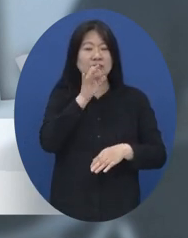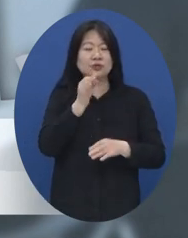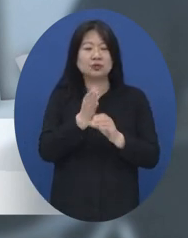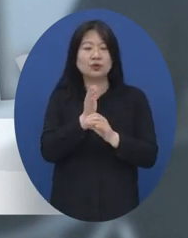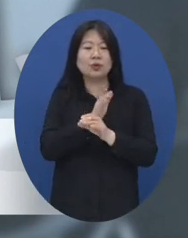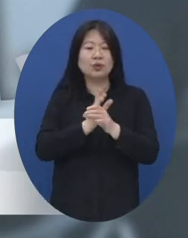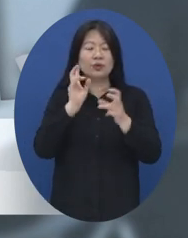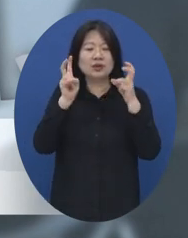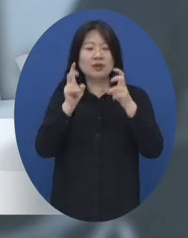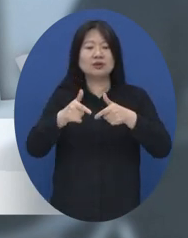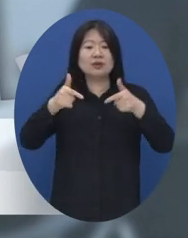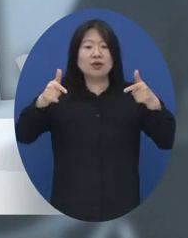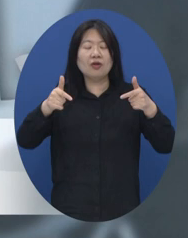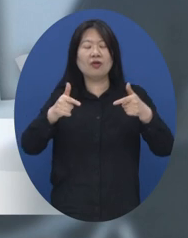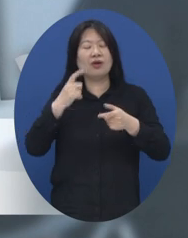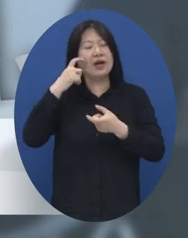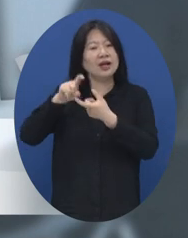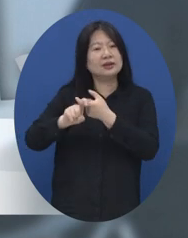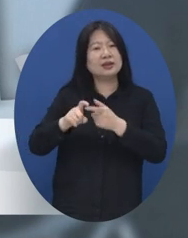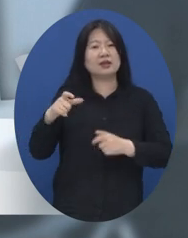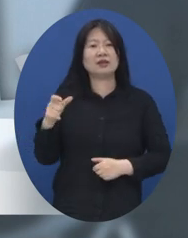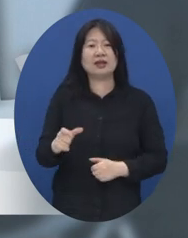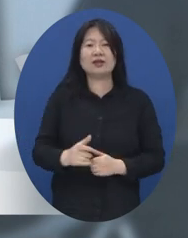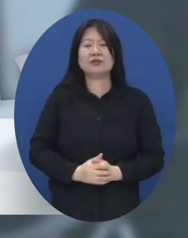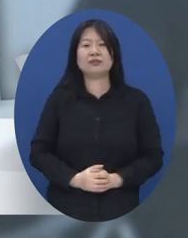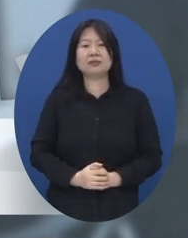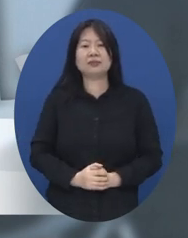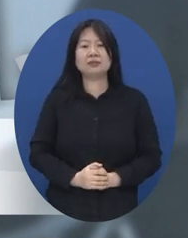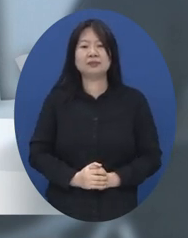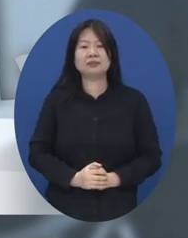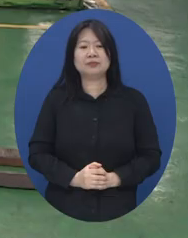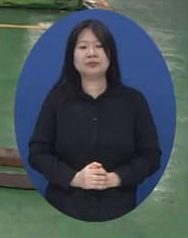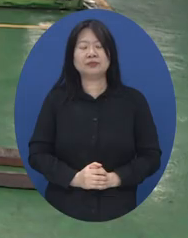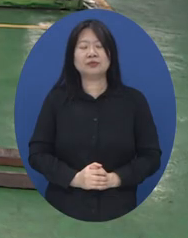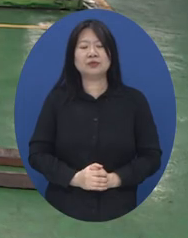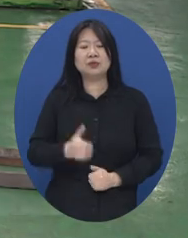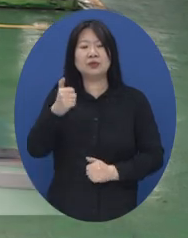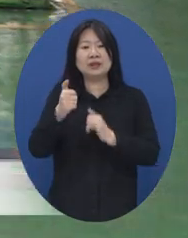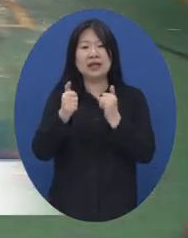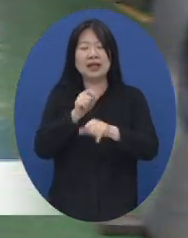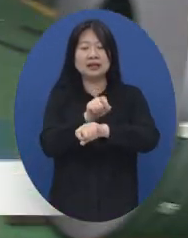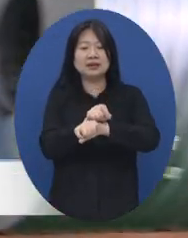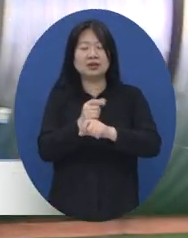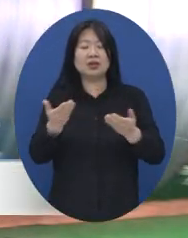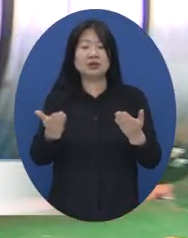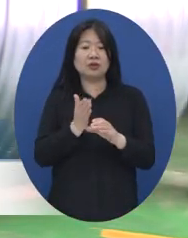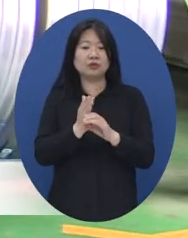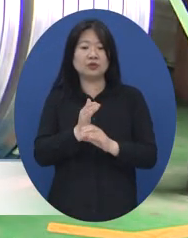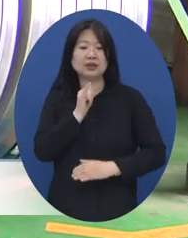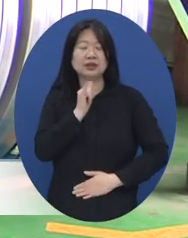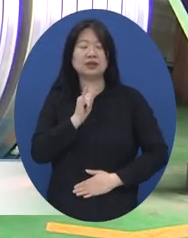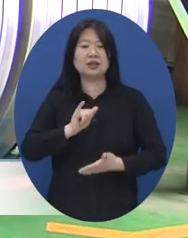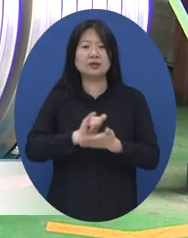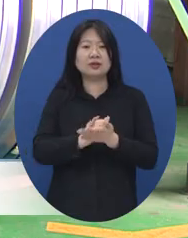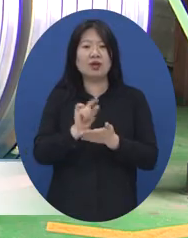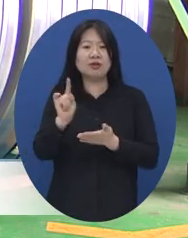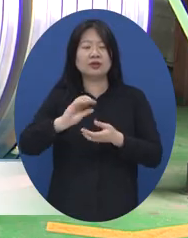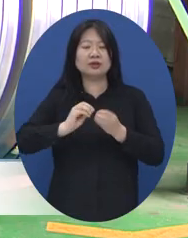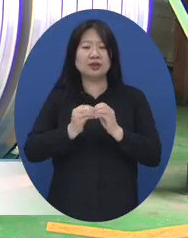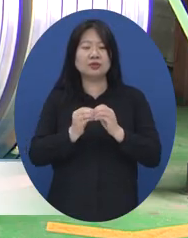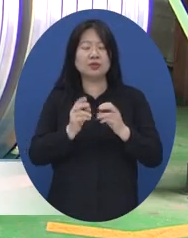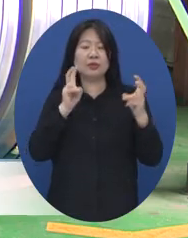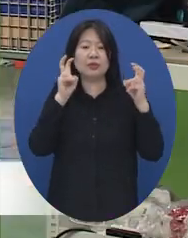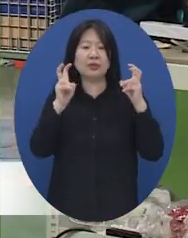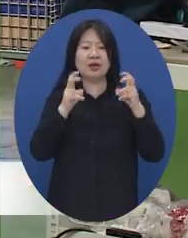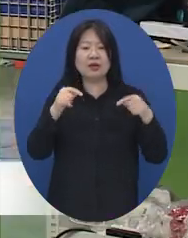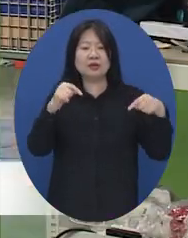중소 기업이 늘고 있어 화제입니다 김태희 기자의 보도입니다 50여명의 직원이 근무하고 있는 김포시 1 제조